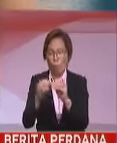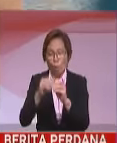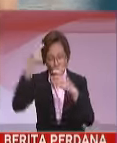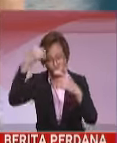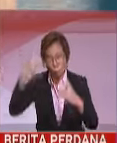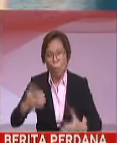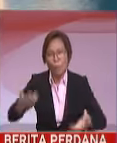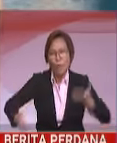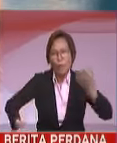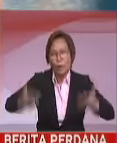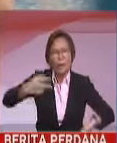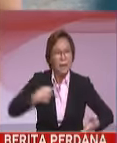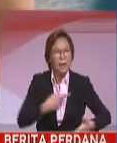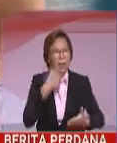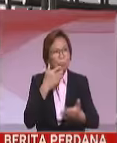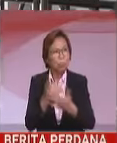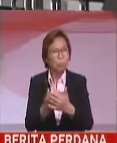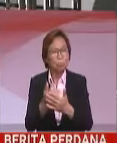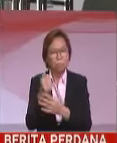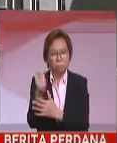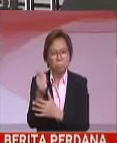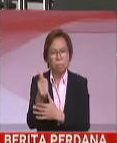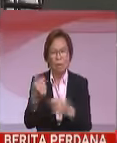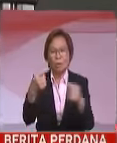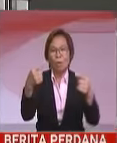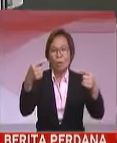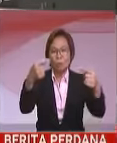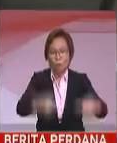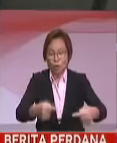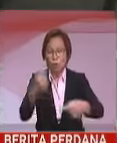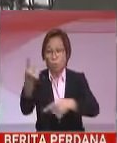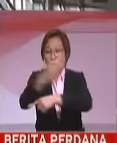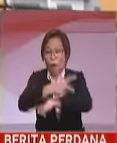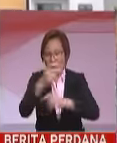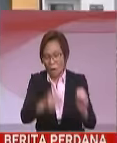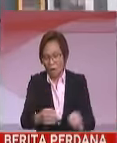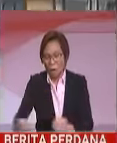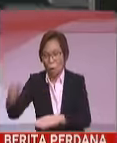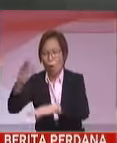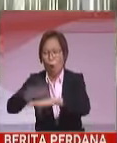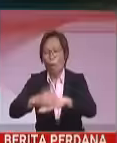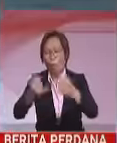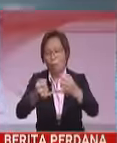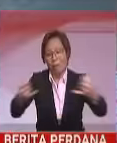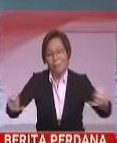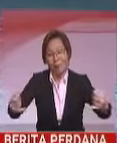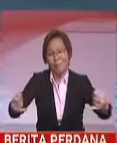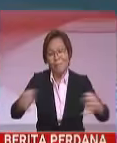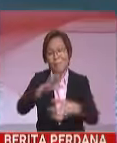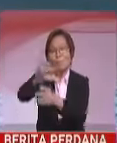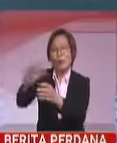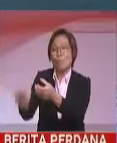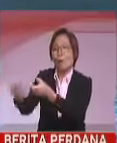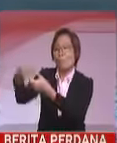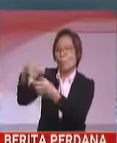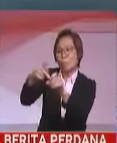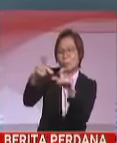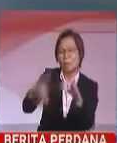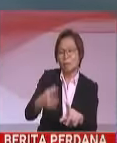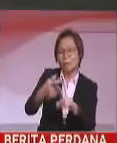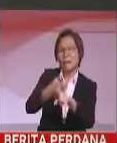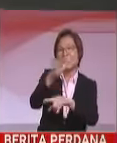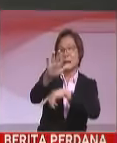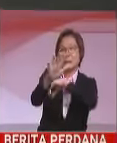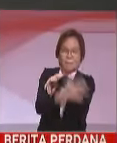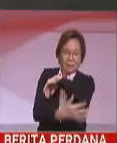Tengok muka kita pun bagus. Kejohanan selama dua hari ini dianjurkan secara dalam talian membabitkan penyertaan daripada